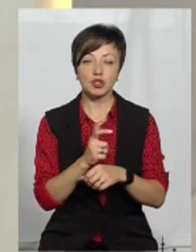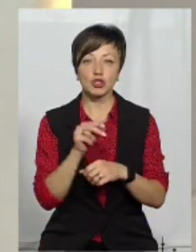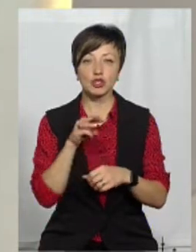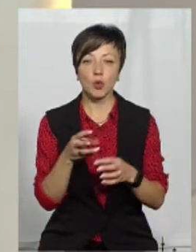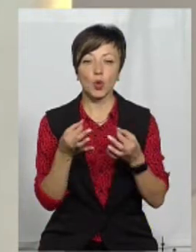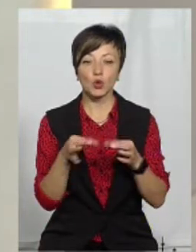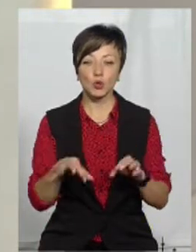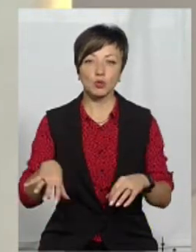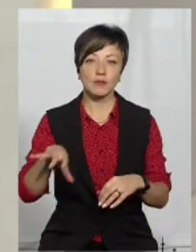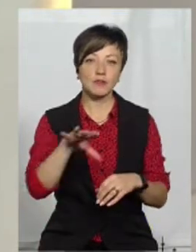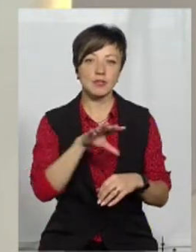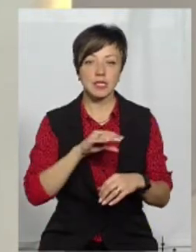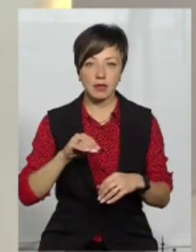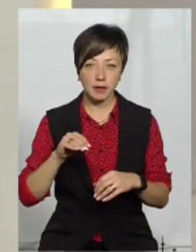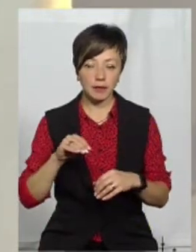до всіх